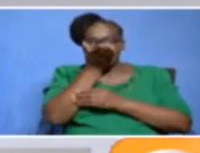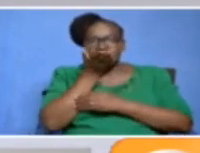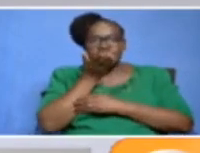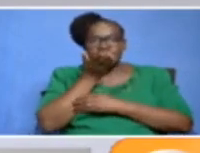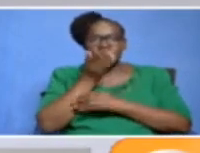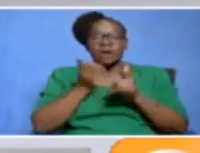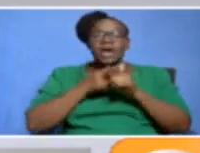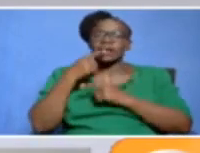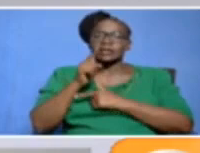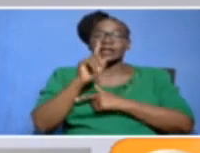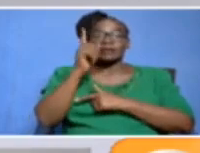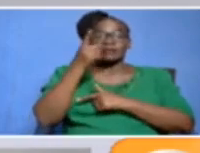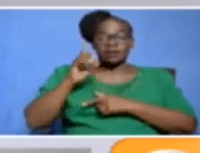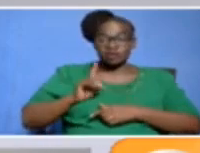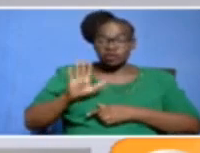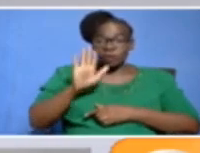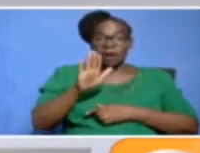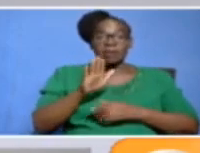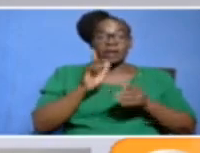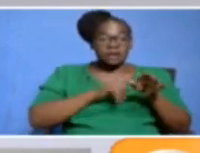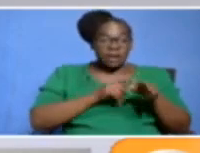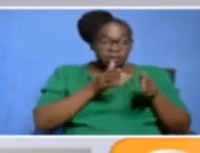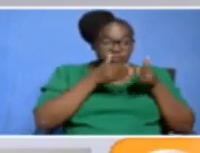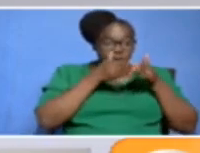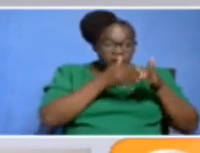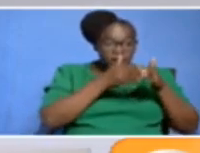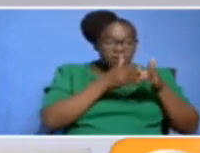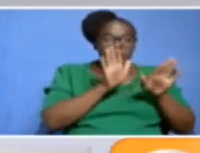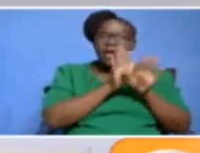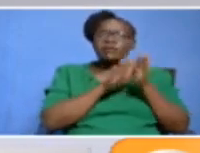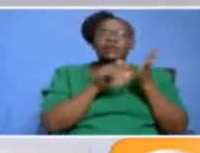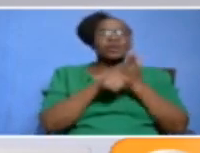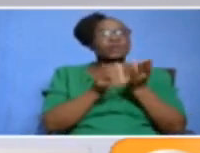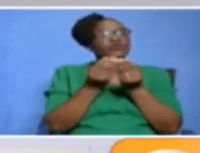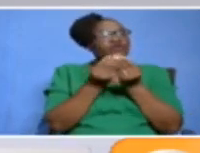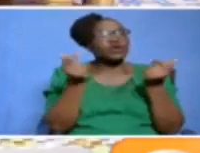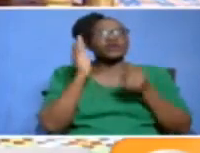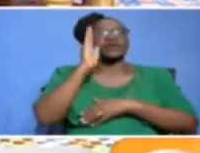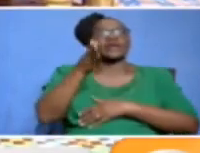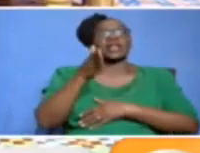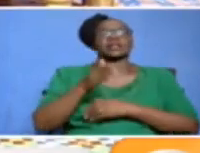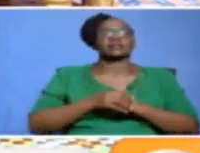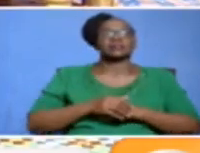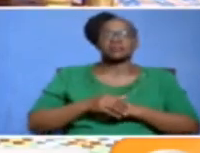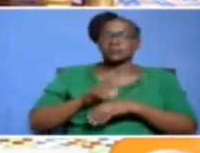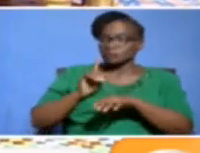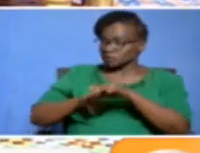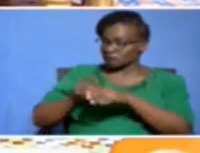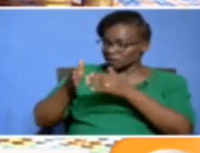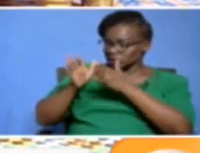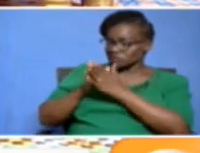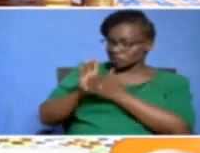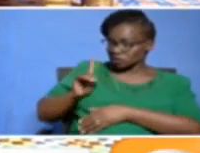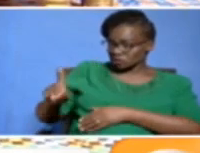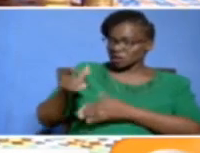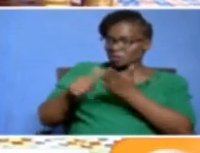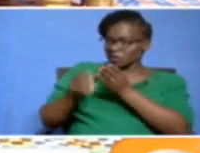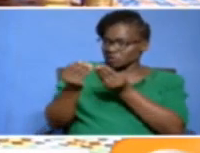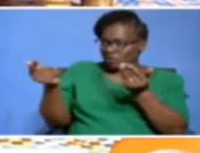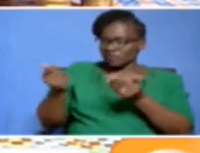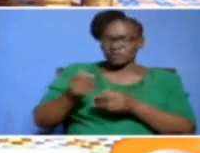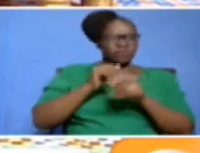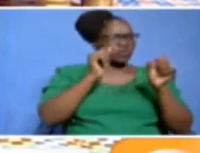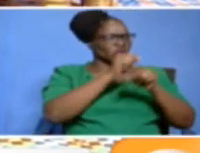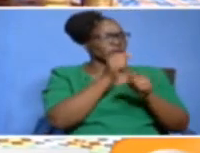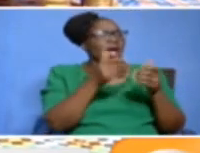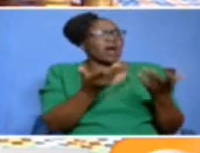wako wa kwanza yule, ukilala naye tu haya matatizo yote haya yamekwisha. Na wanapofanya hivyo inabadilika. Sasa yanabadilika wapi? Na shida ziko pale